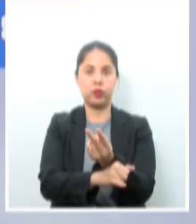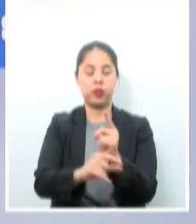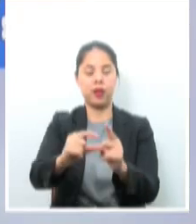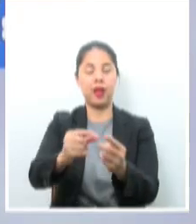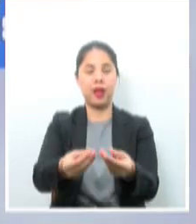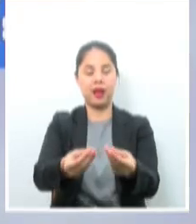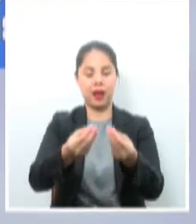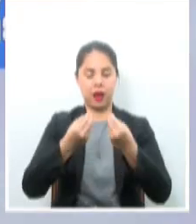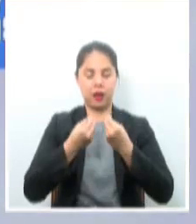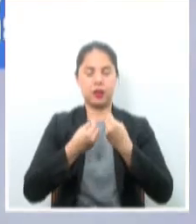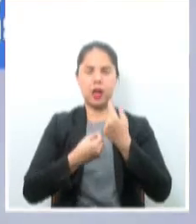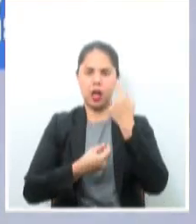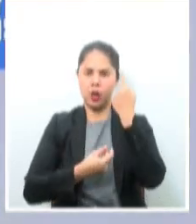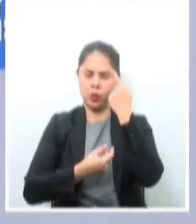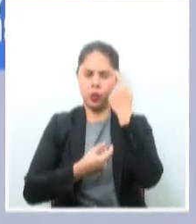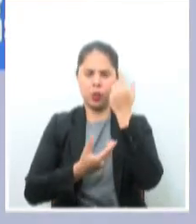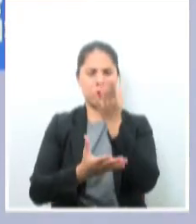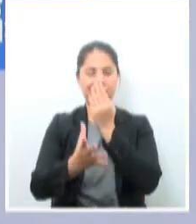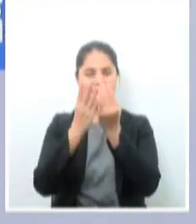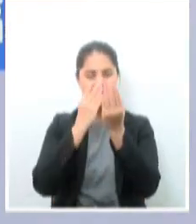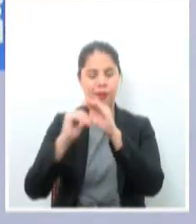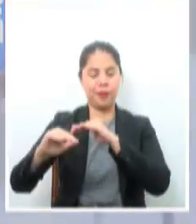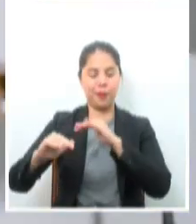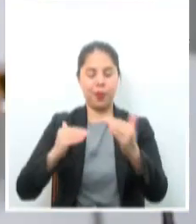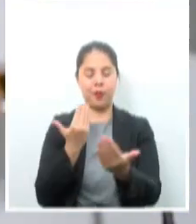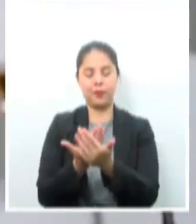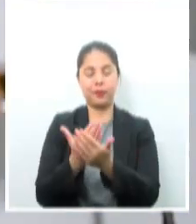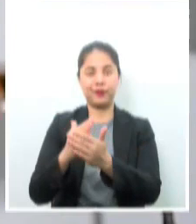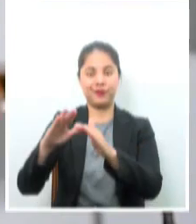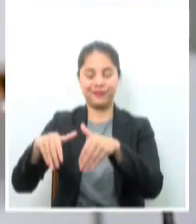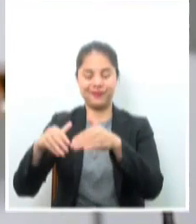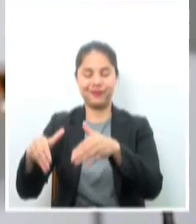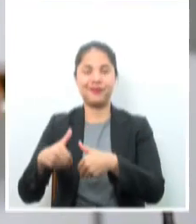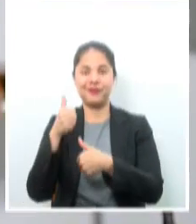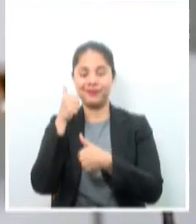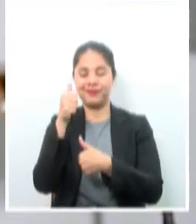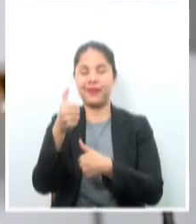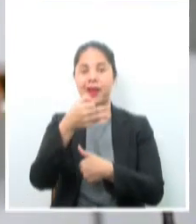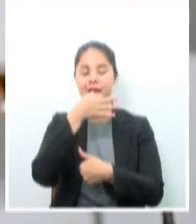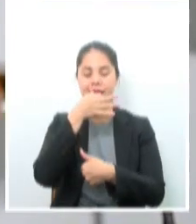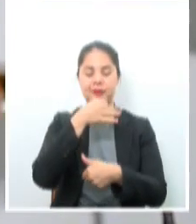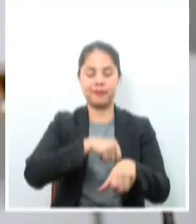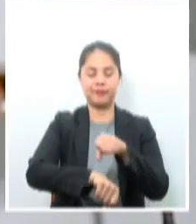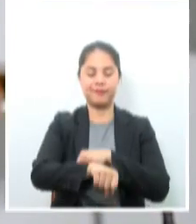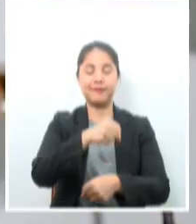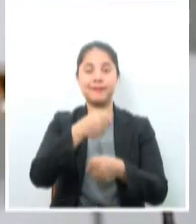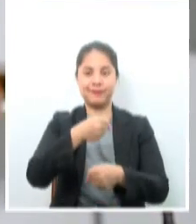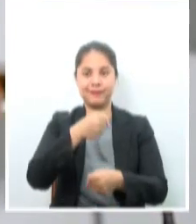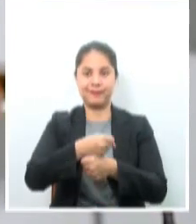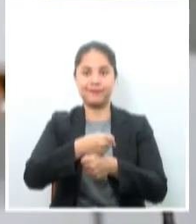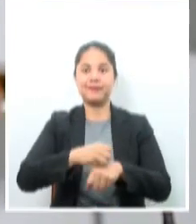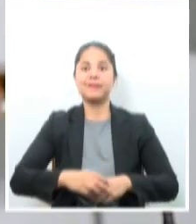การเรียนรู้เพื่อรายได้เรียนรู้ง่ายจากทักษะอาชีพหรือ Learn to